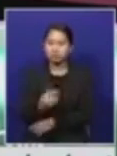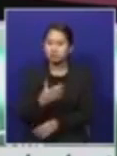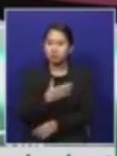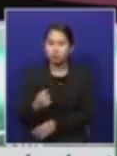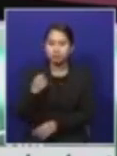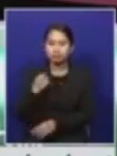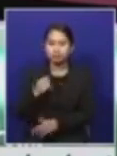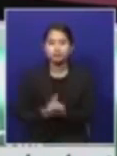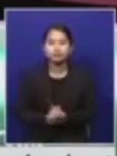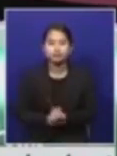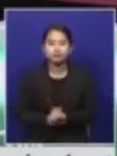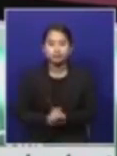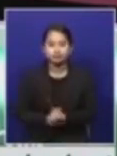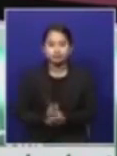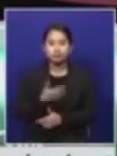ผมกำลังจะบอกว่า